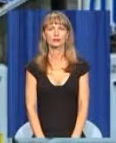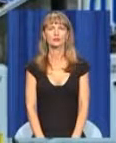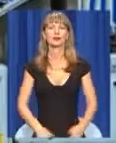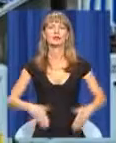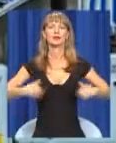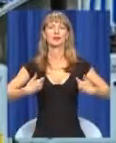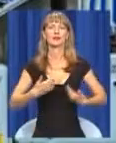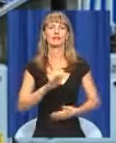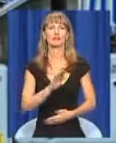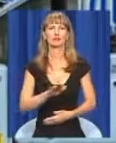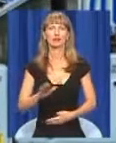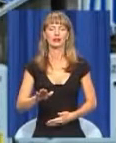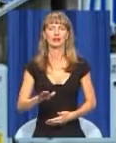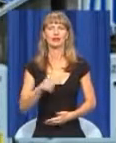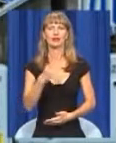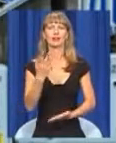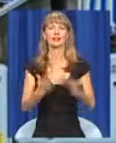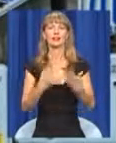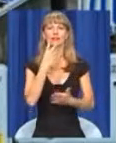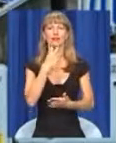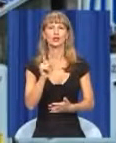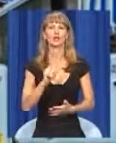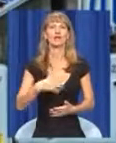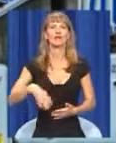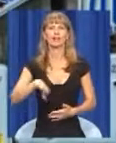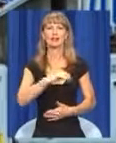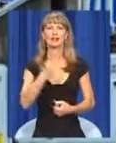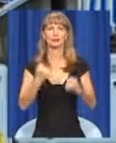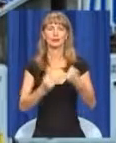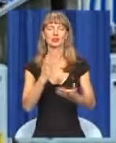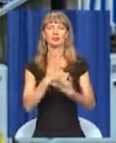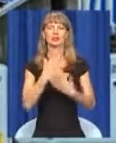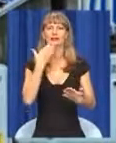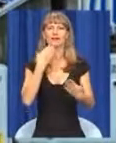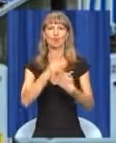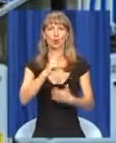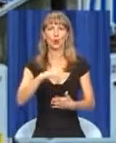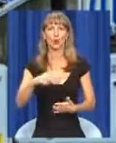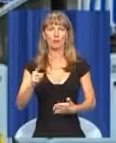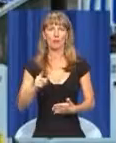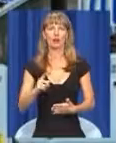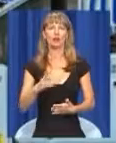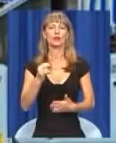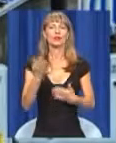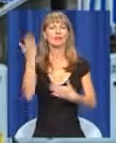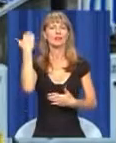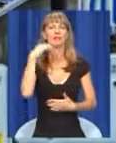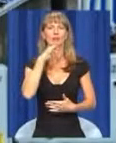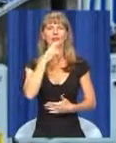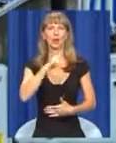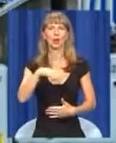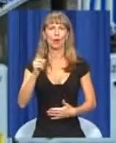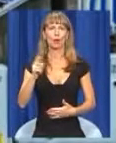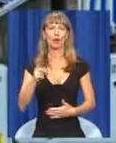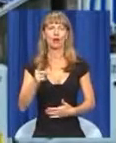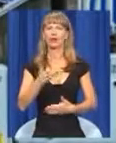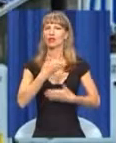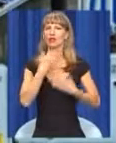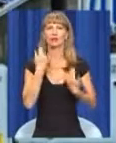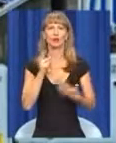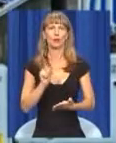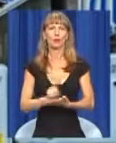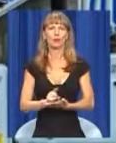Привіт, малята! Ви, мабуть, помічали, що всі машини мають власні номери. Але в давні часи номерний знак не був